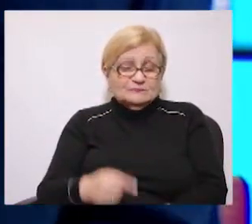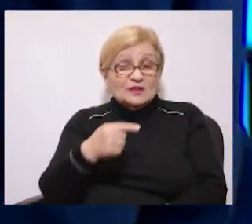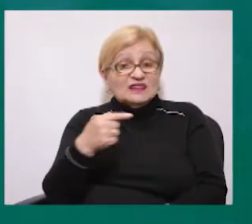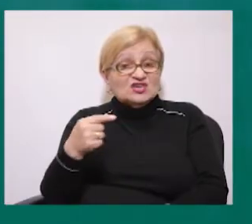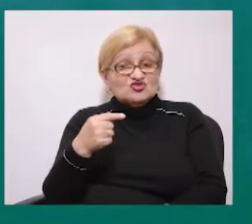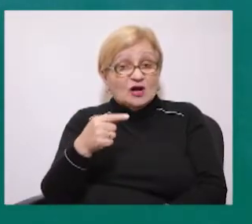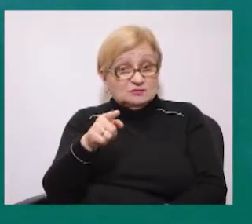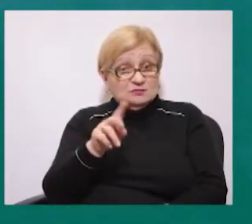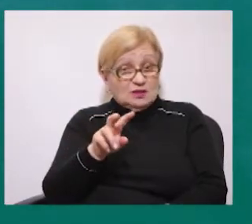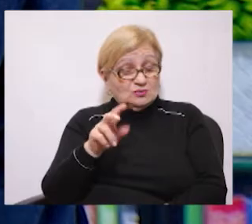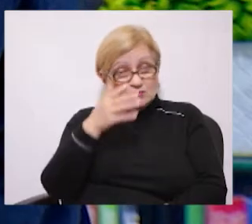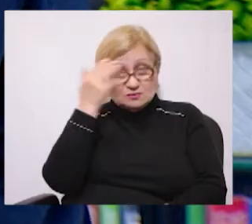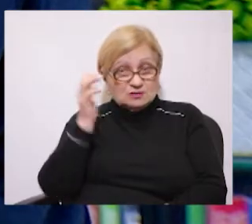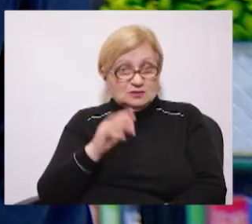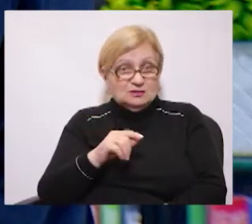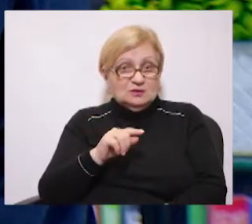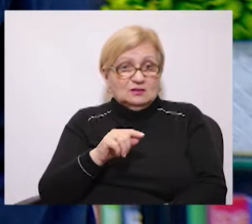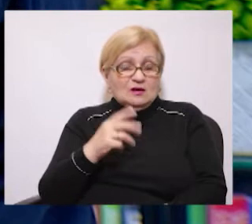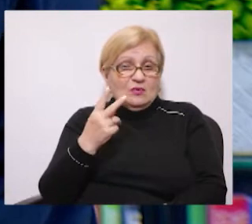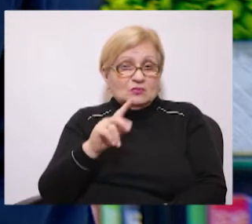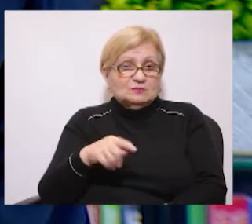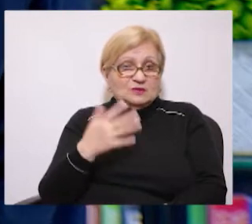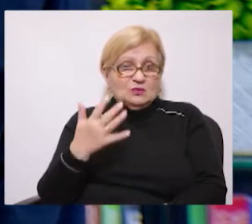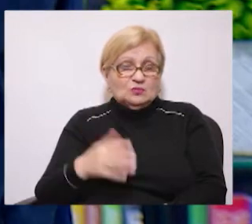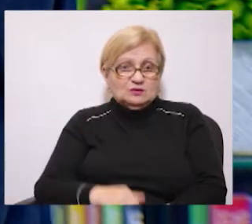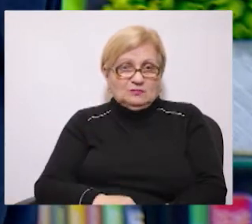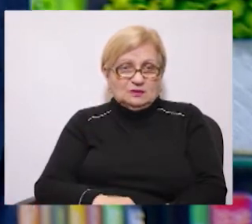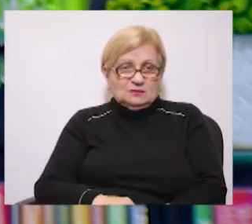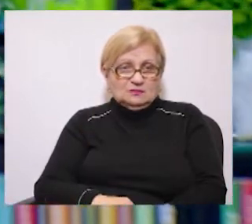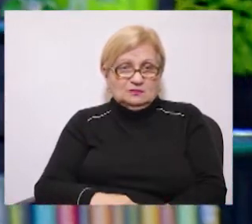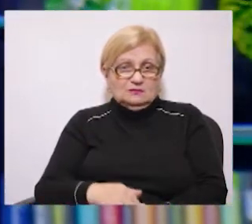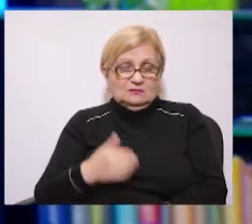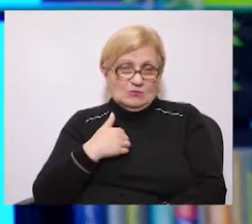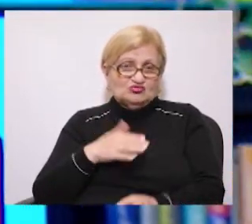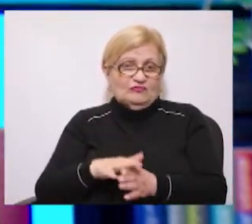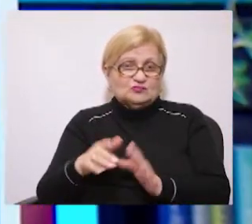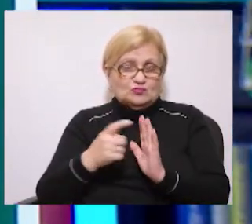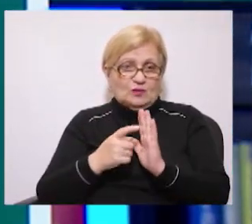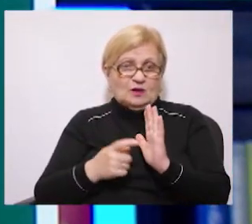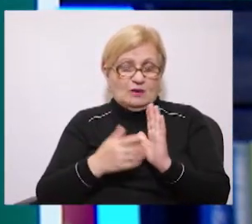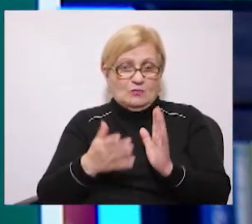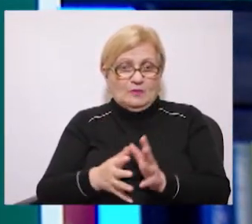ნიშანი მინუსი აი 2.5 მეტრი. აი ჩემი გაყოფა შევასრულე.